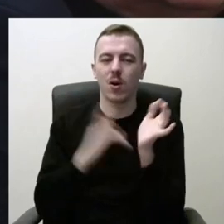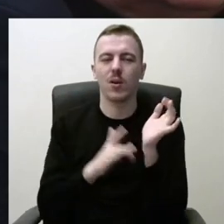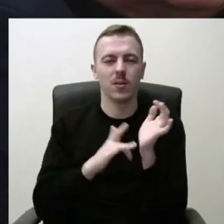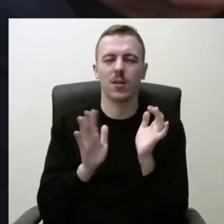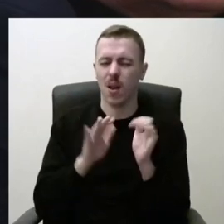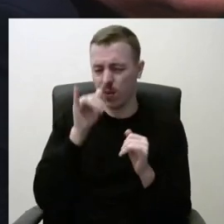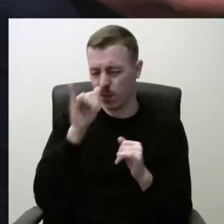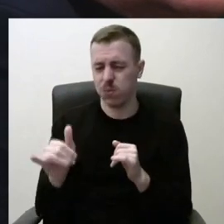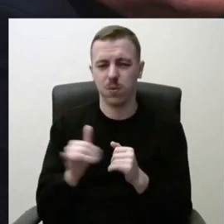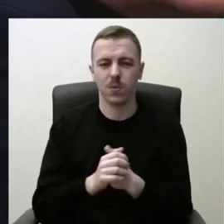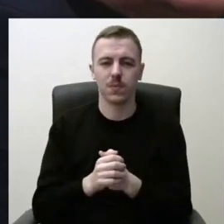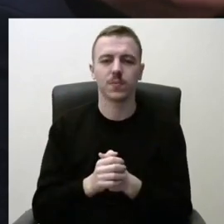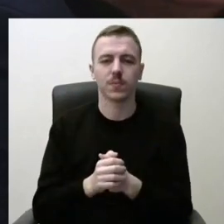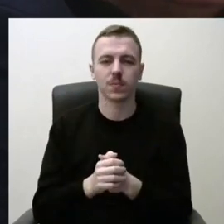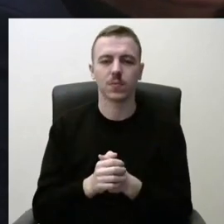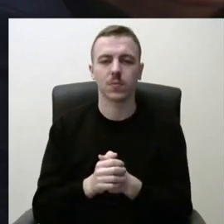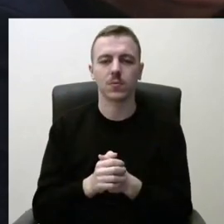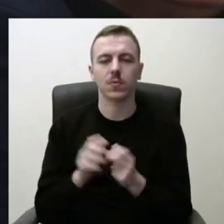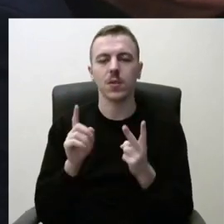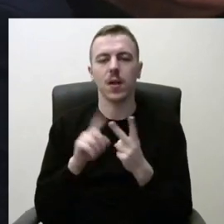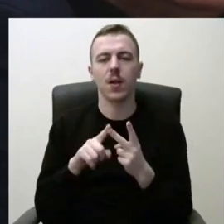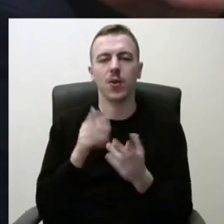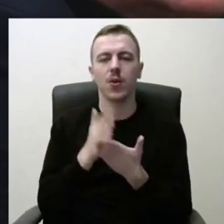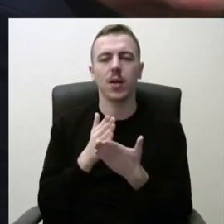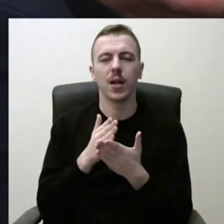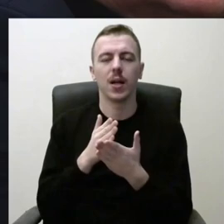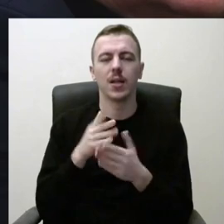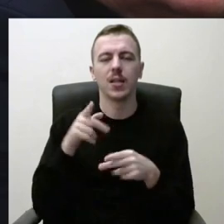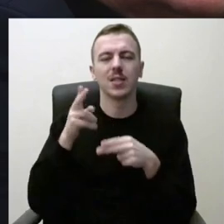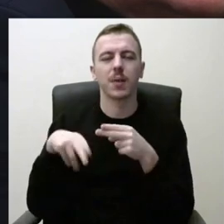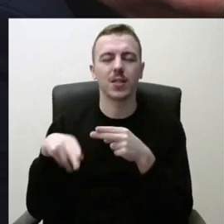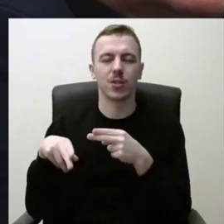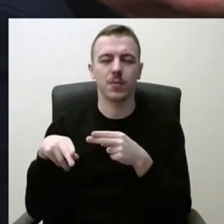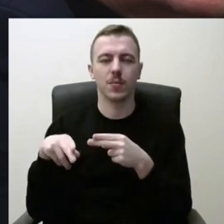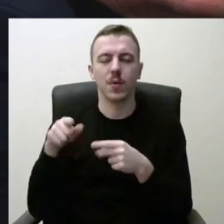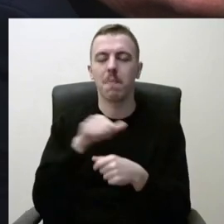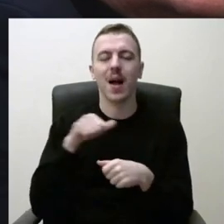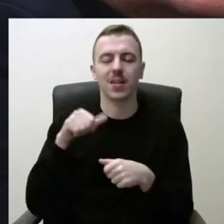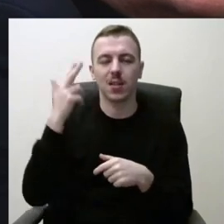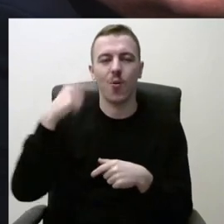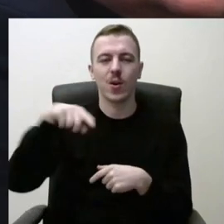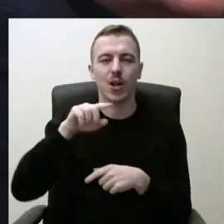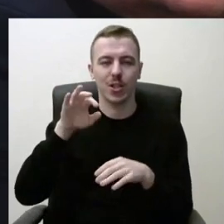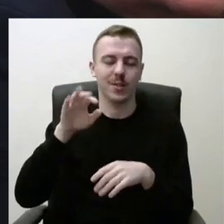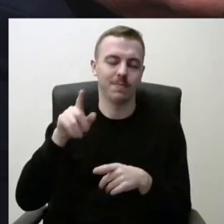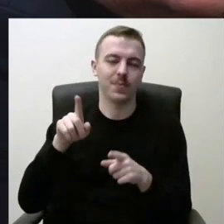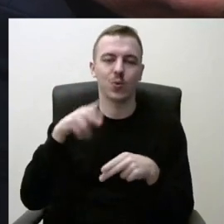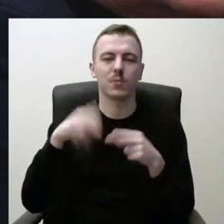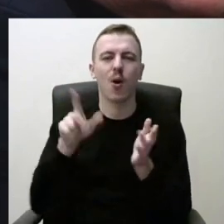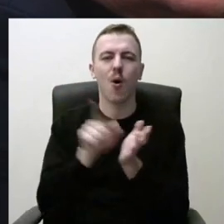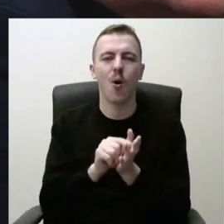korupcijai. Kitas dalykas tai yra sprendintis patys kauniečiai, kaip ir kolega minėjo, turėtų kuo